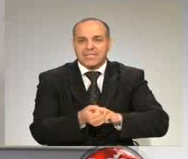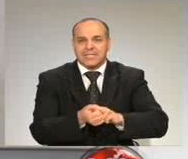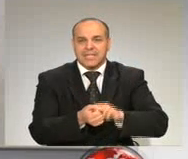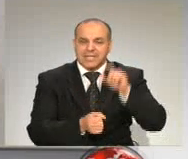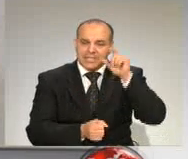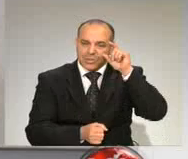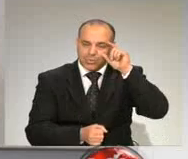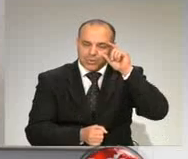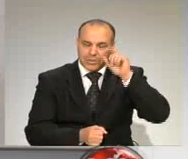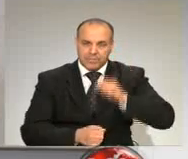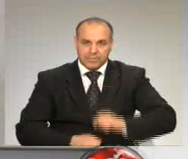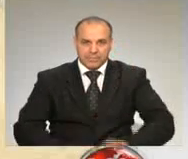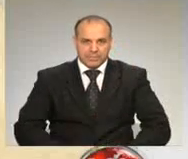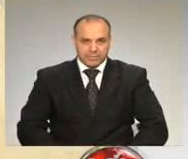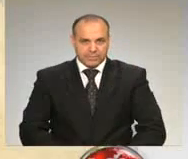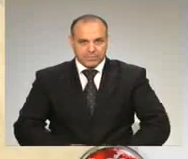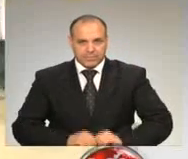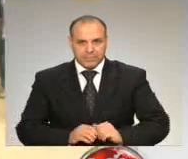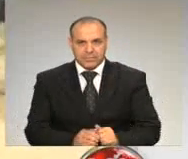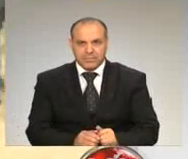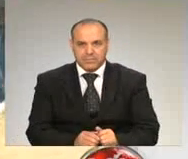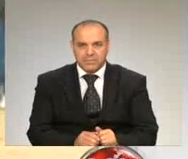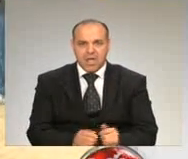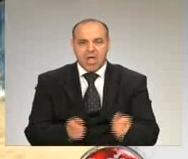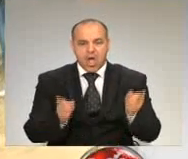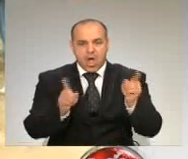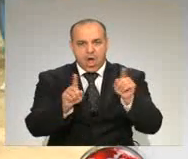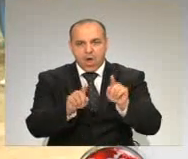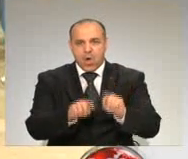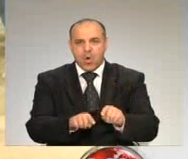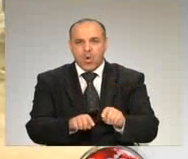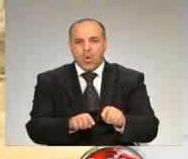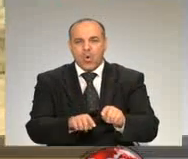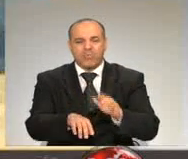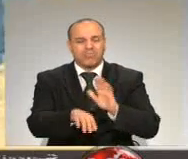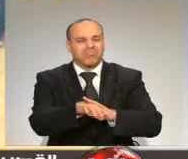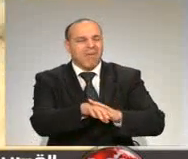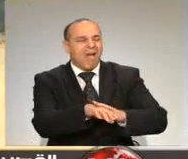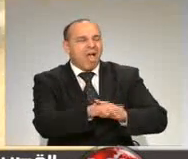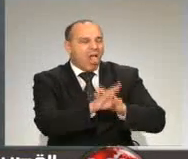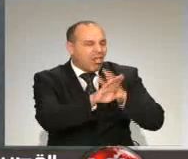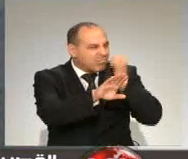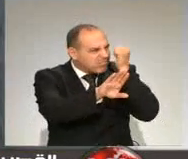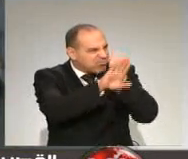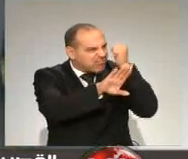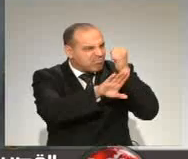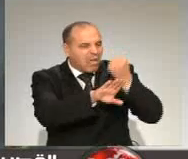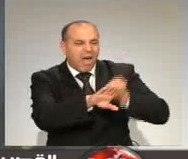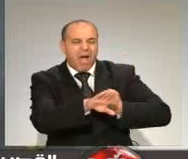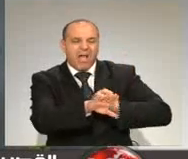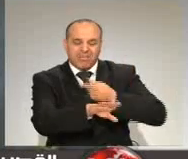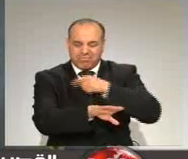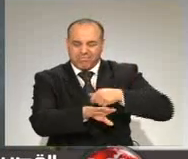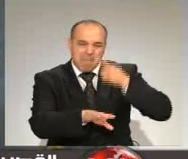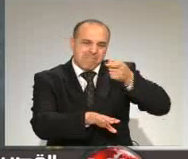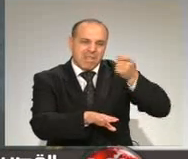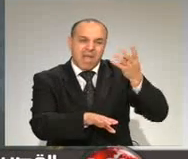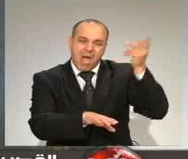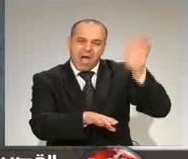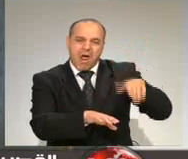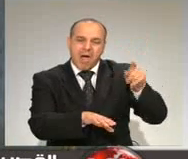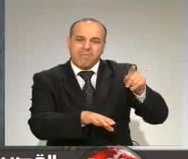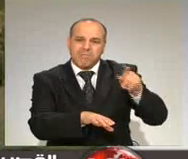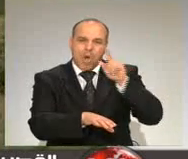سيدي بوزيد. مرة أخرى تطول الأيادي الغادرة أبطالنا البواسلة عمر مهدي هيثم